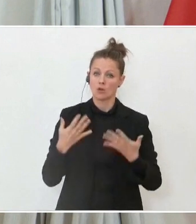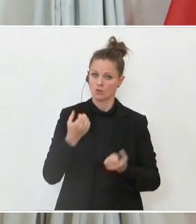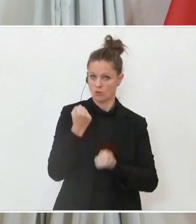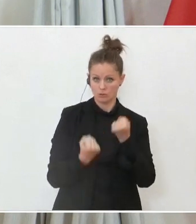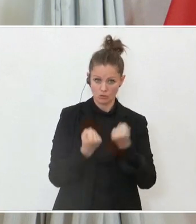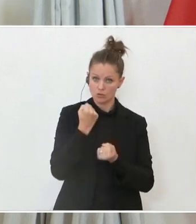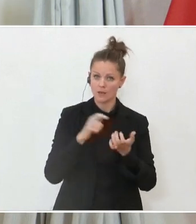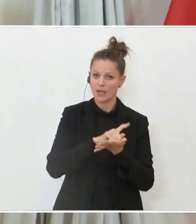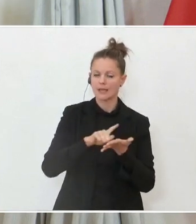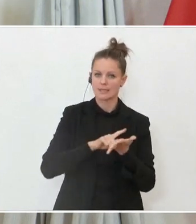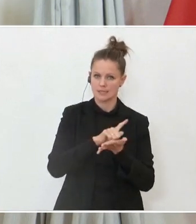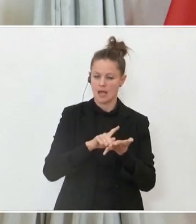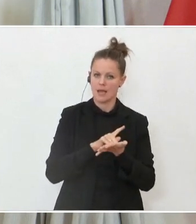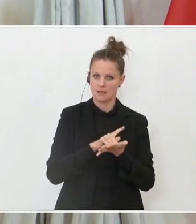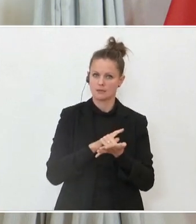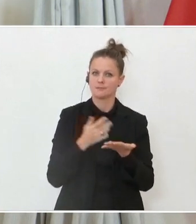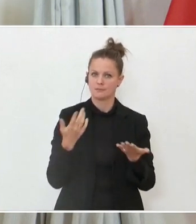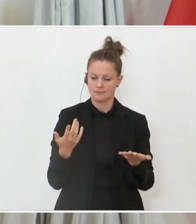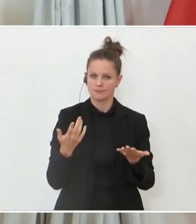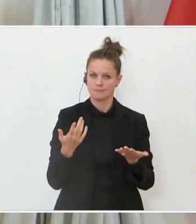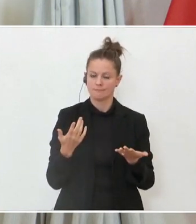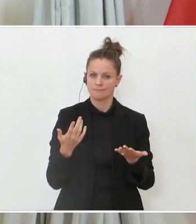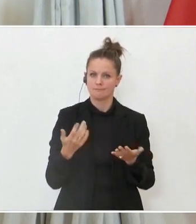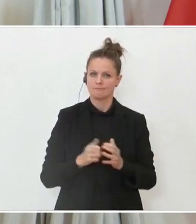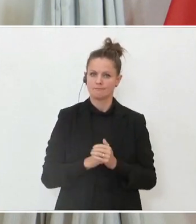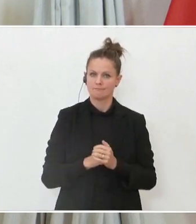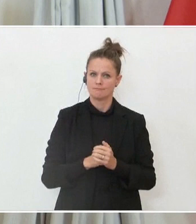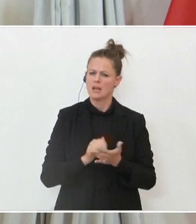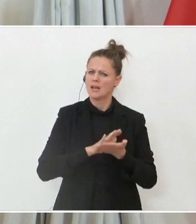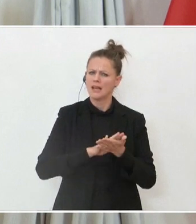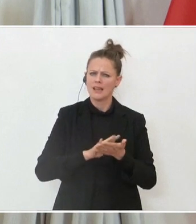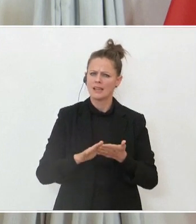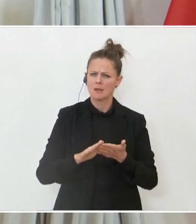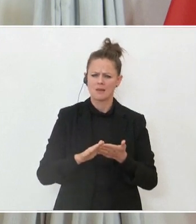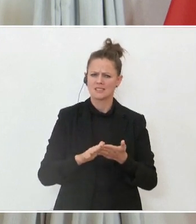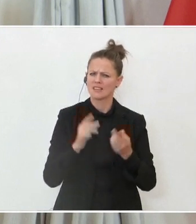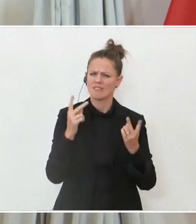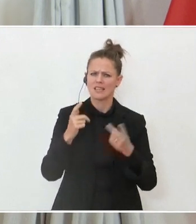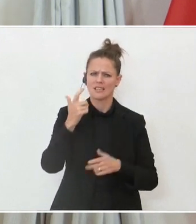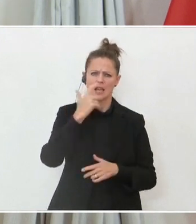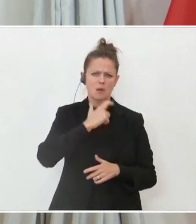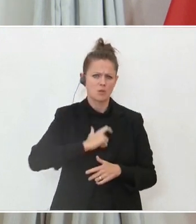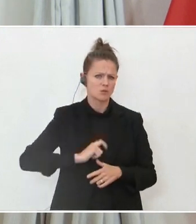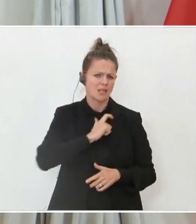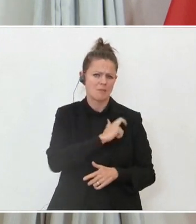на публикацию в местном СМИ статей, в которых Курц и его партия представали в выгодном свете.